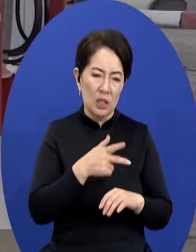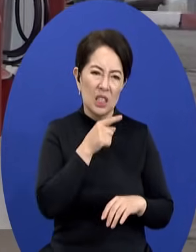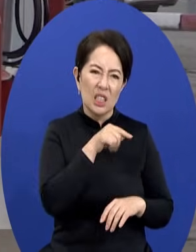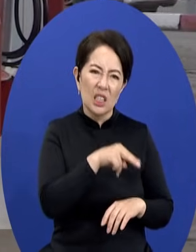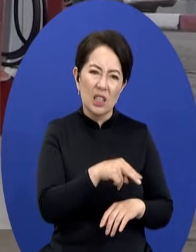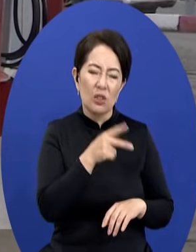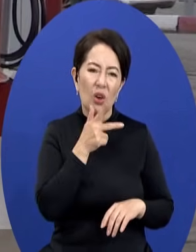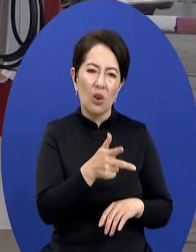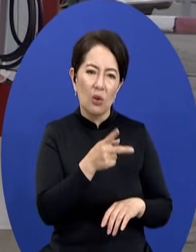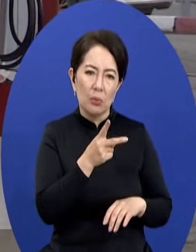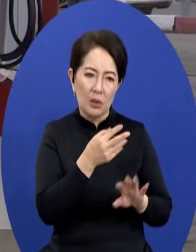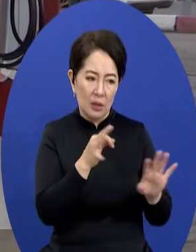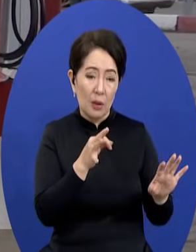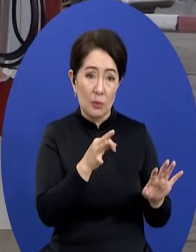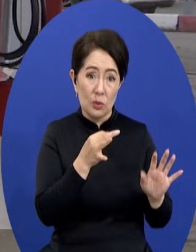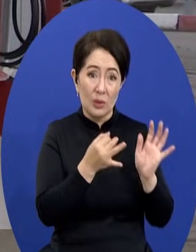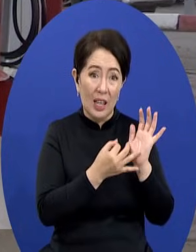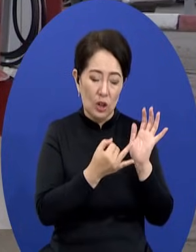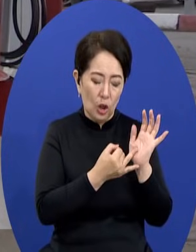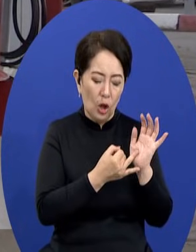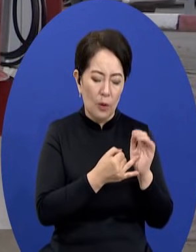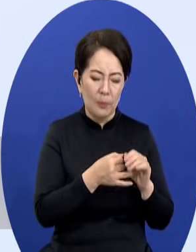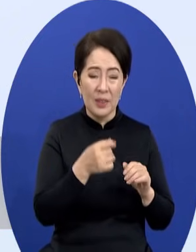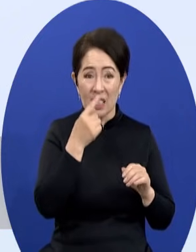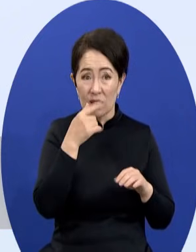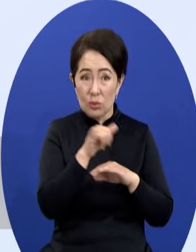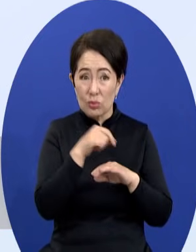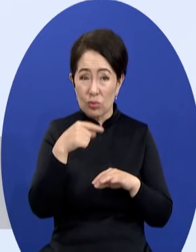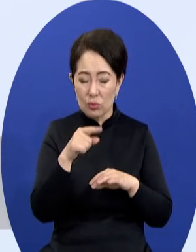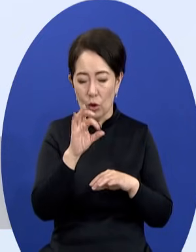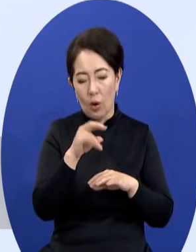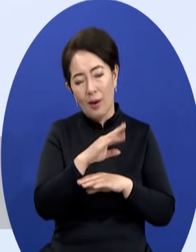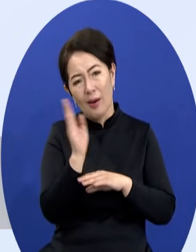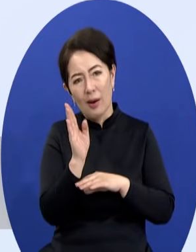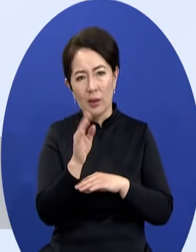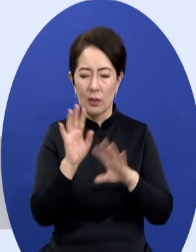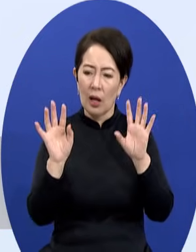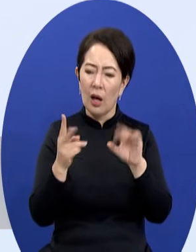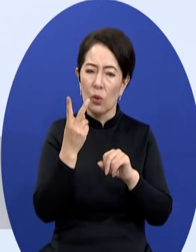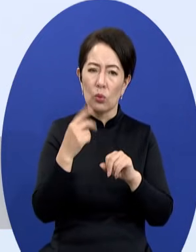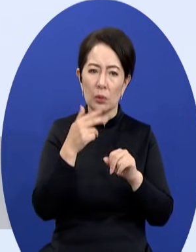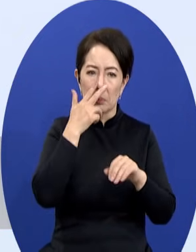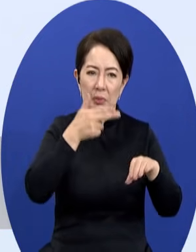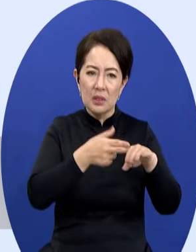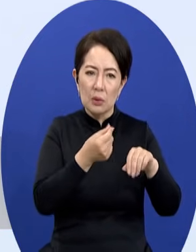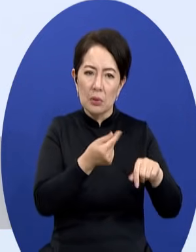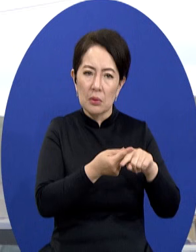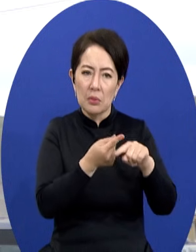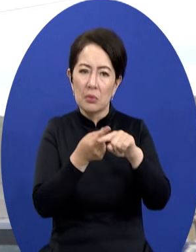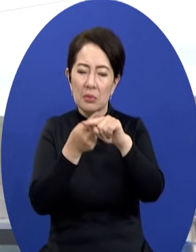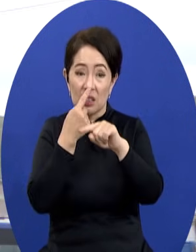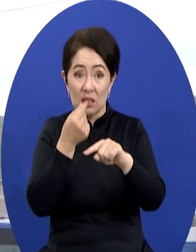нь 2887 төгрөг төрч байна. Бүгд найрамдах Хятад улсын хувьд онгарснаас хойш нийт 12 удаа бензиний үн